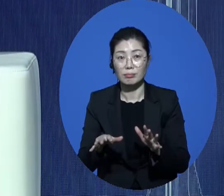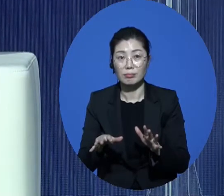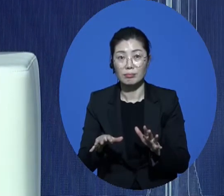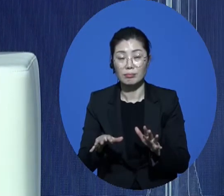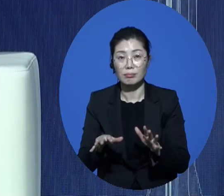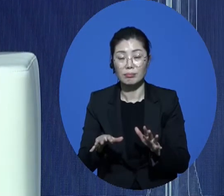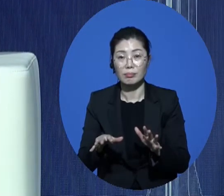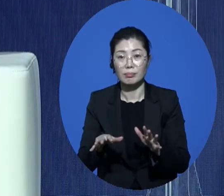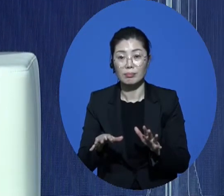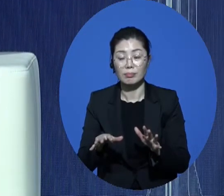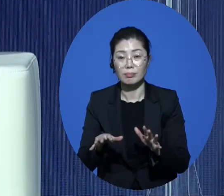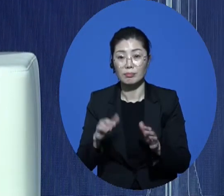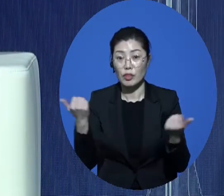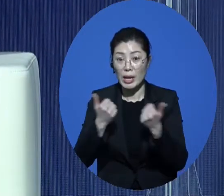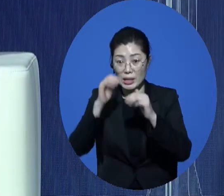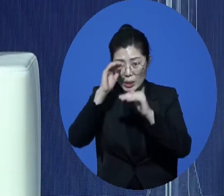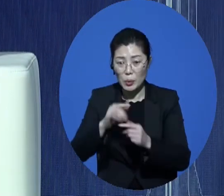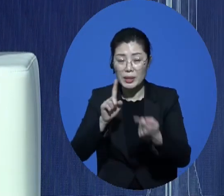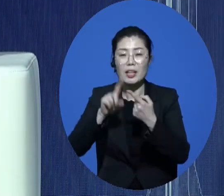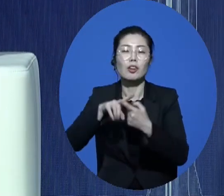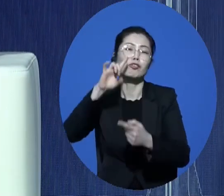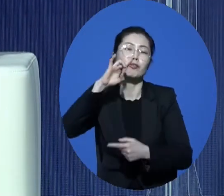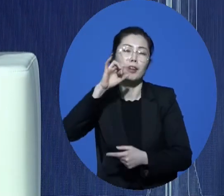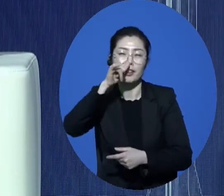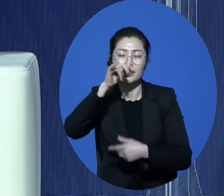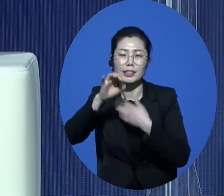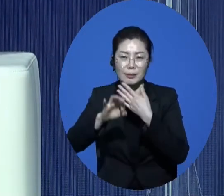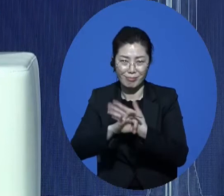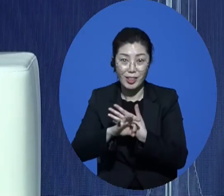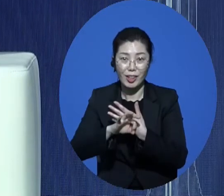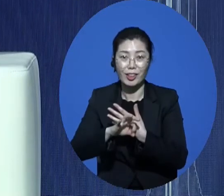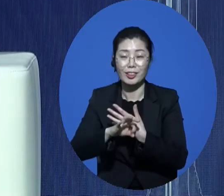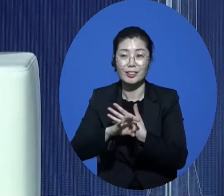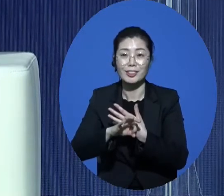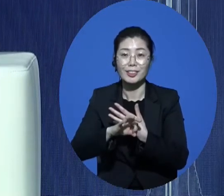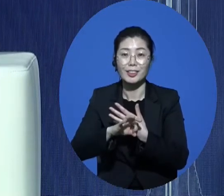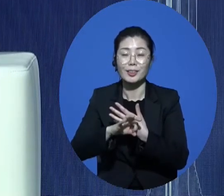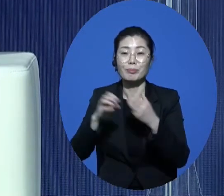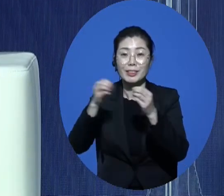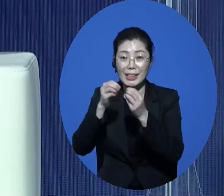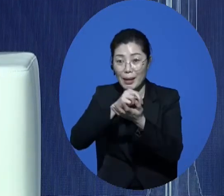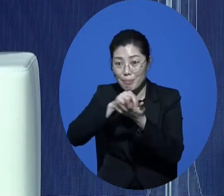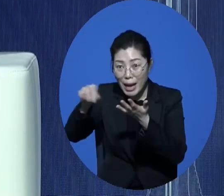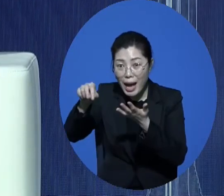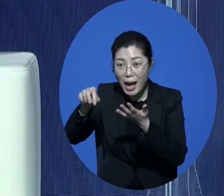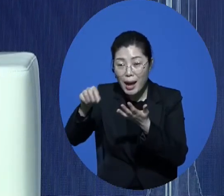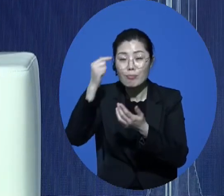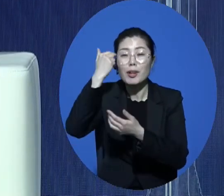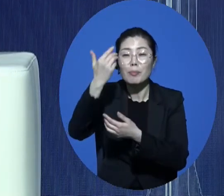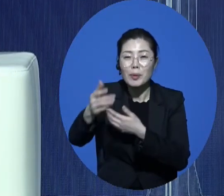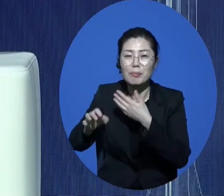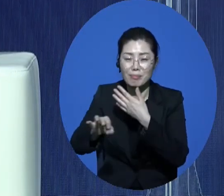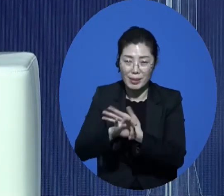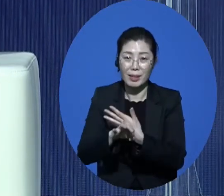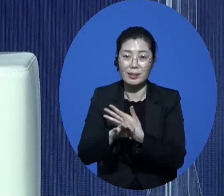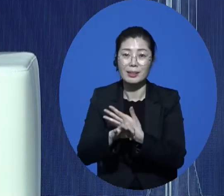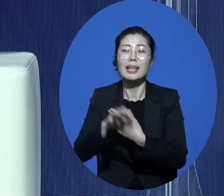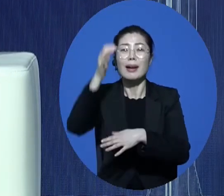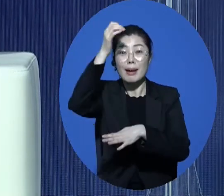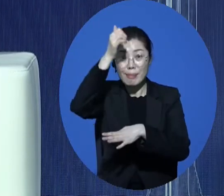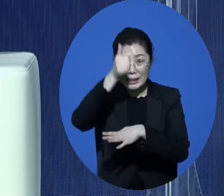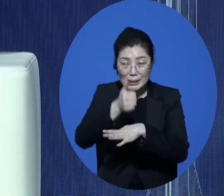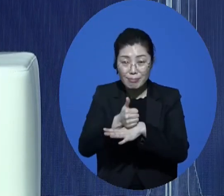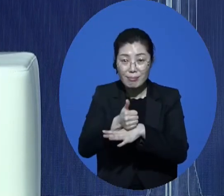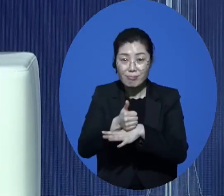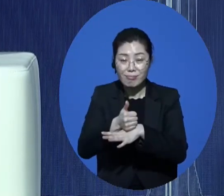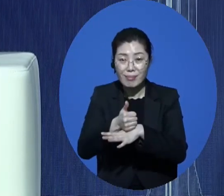질문이 있으시면 주최 측에 메시지로 질문을 해주시면